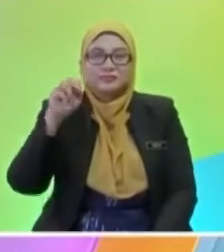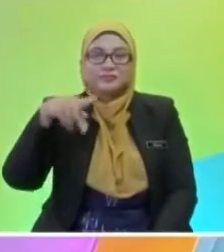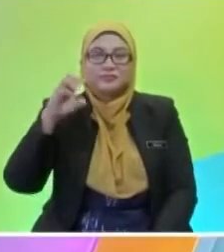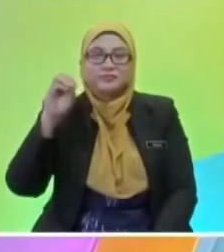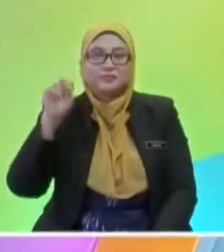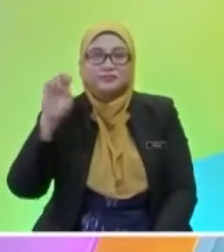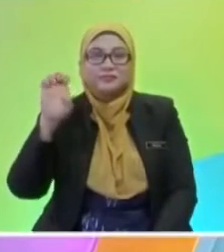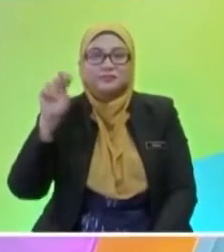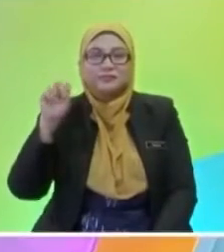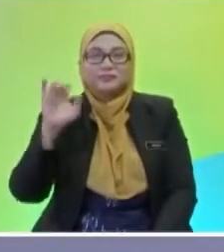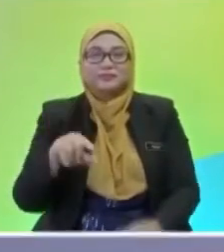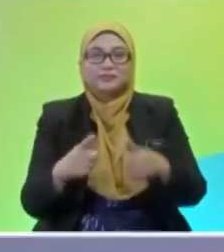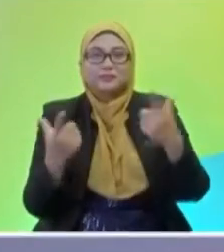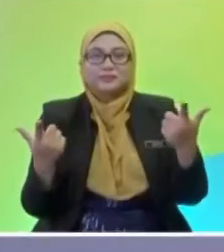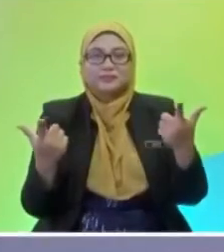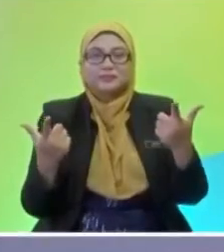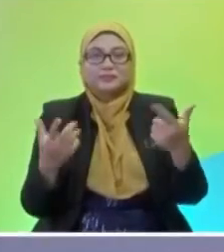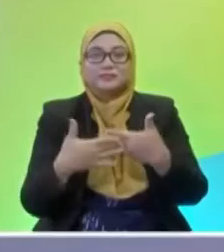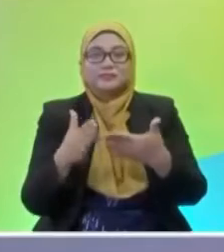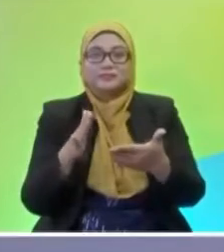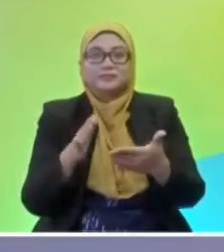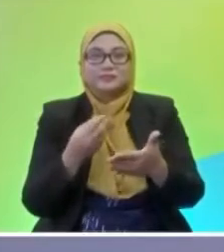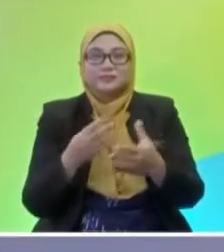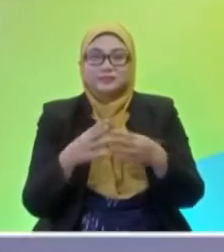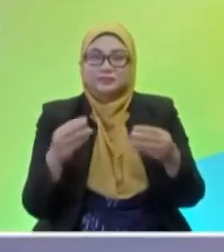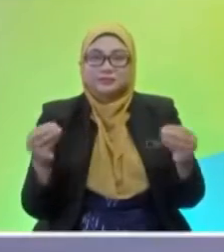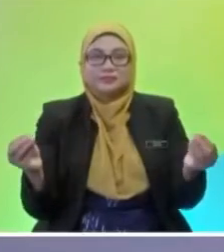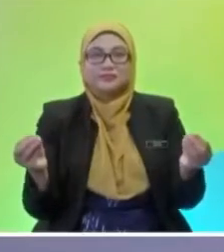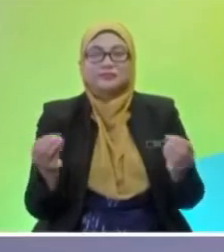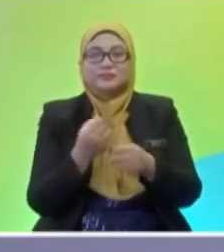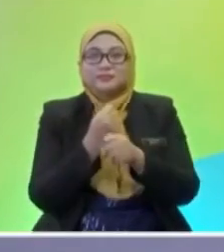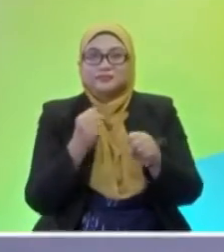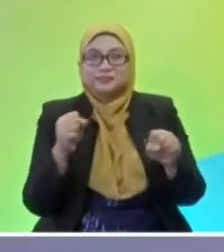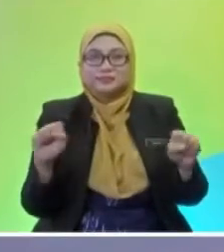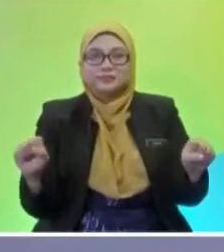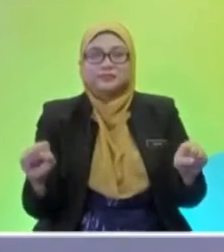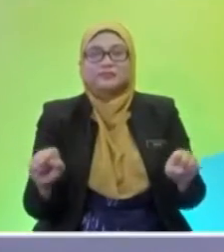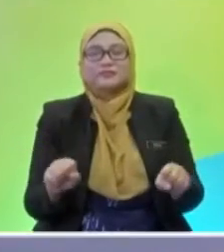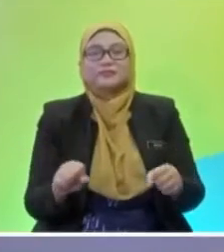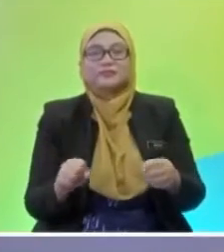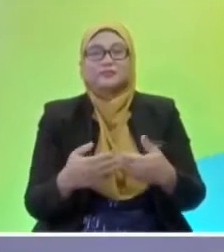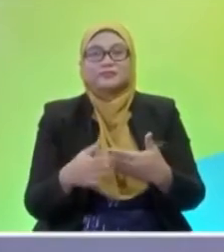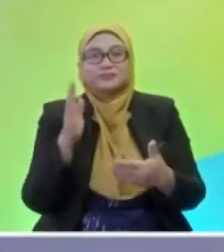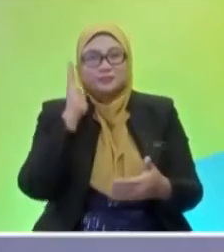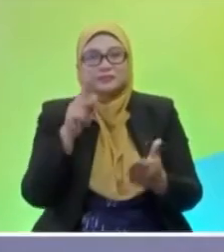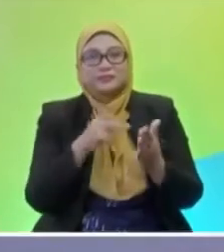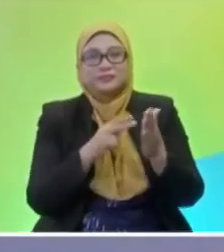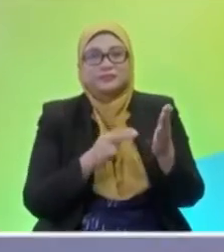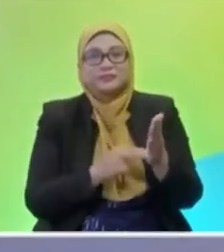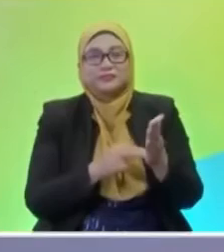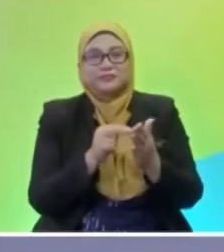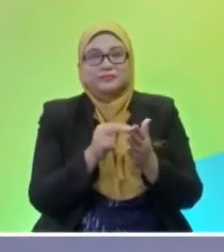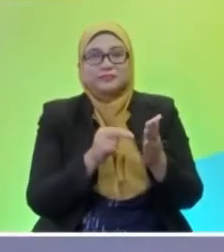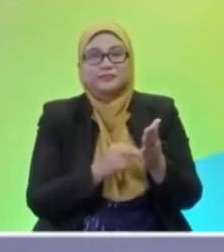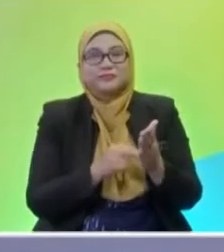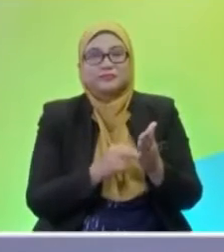terangkan semua tu, dia bentangkan semua tu, dia akan saya akan nilailah. Dekat situ kita boleh tahu tahap kefahaman